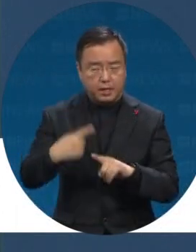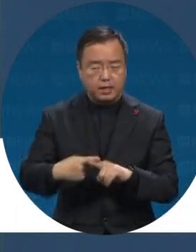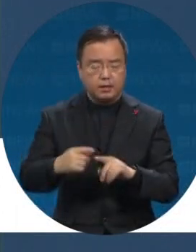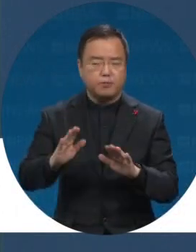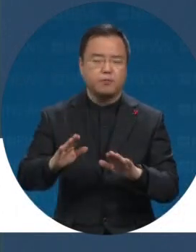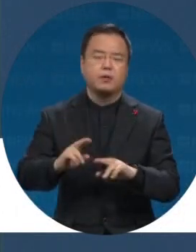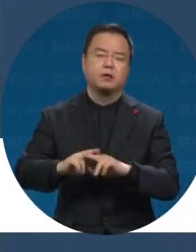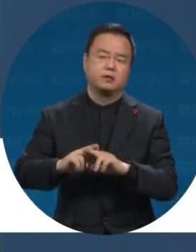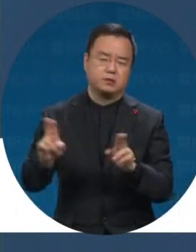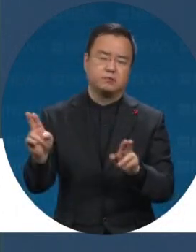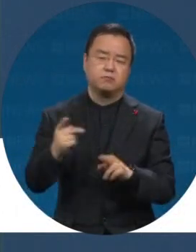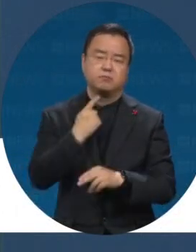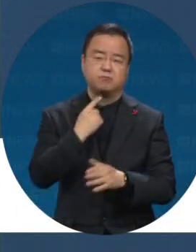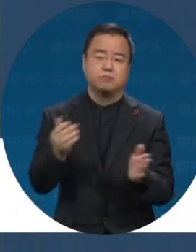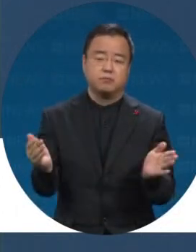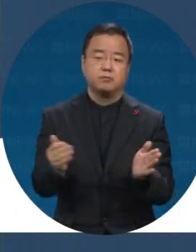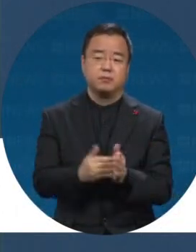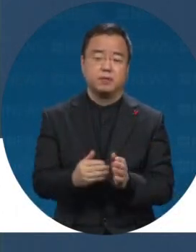사안입니다